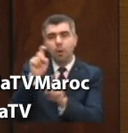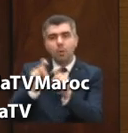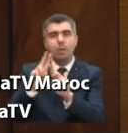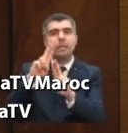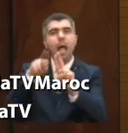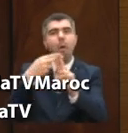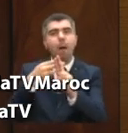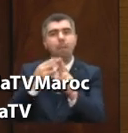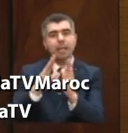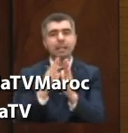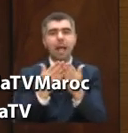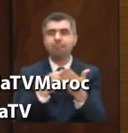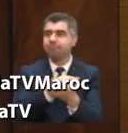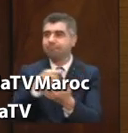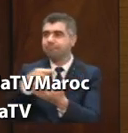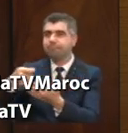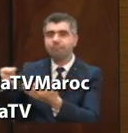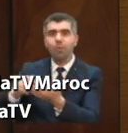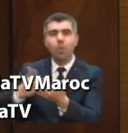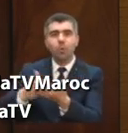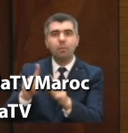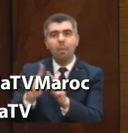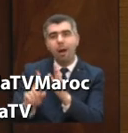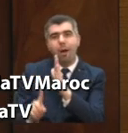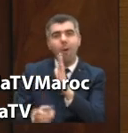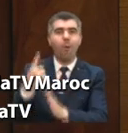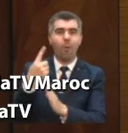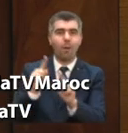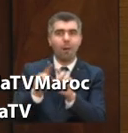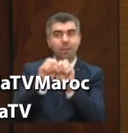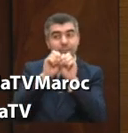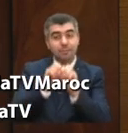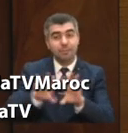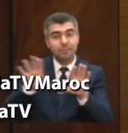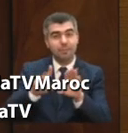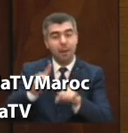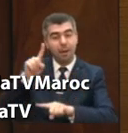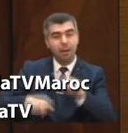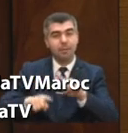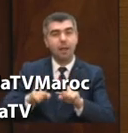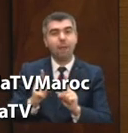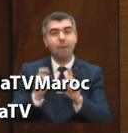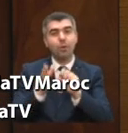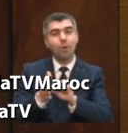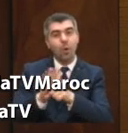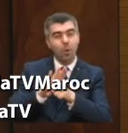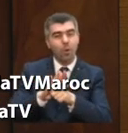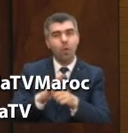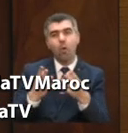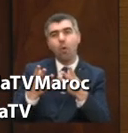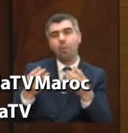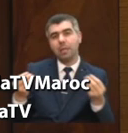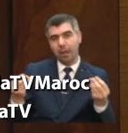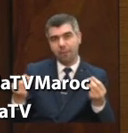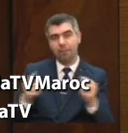لتدبير ظروف العمل في ظل الوضع الاستثنائي المتعلق بخطر تفشي فيروس كورونا المستجد، إضافة إلى دلائل أخرى